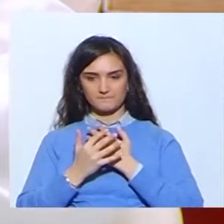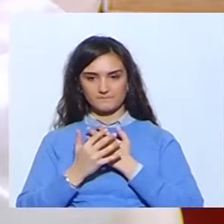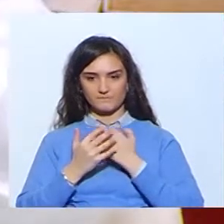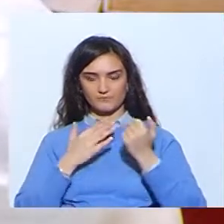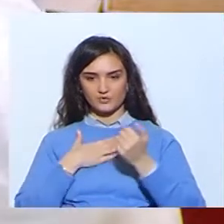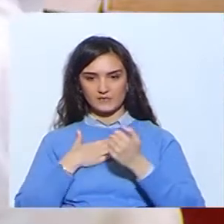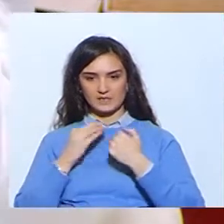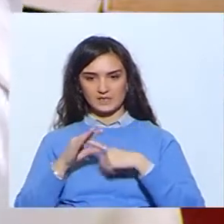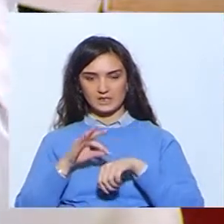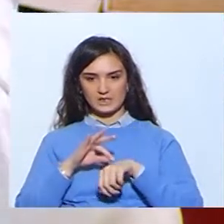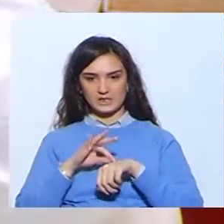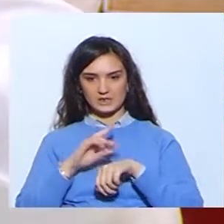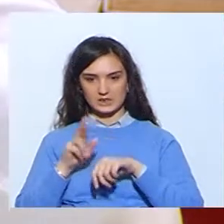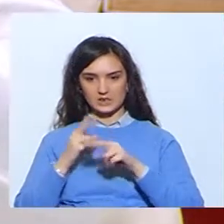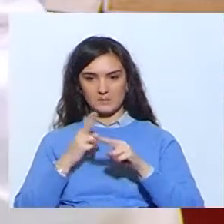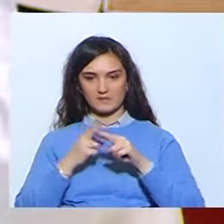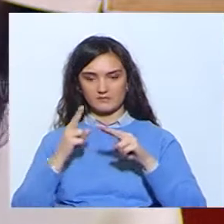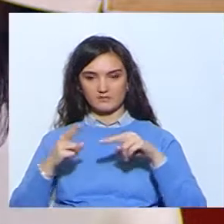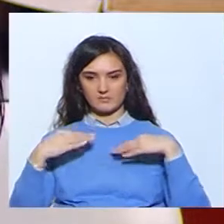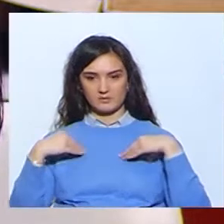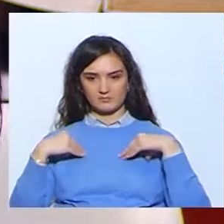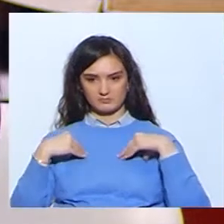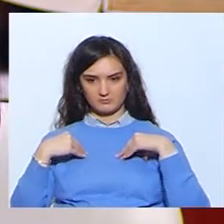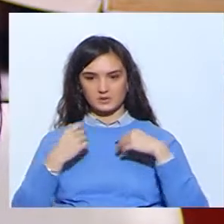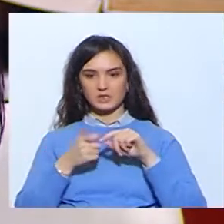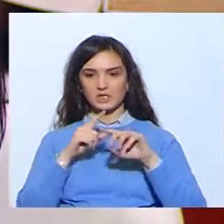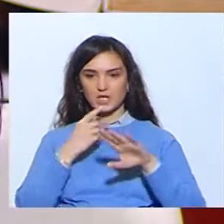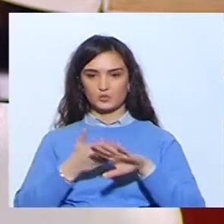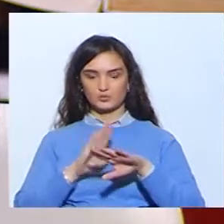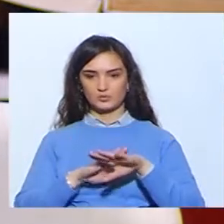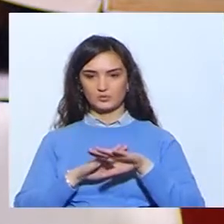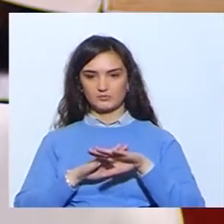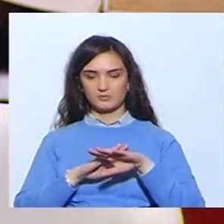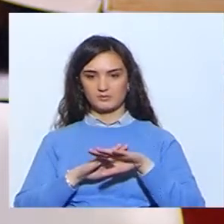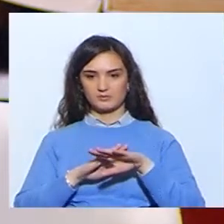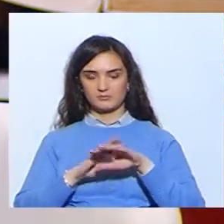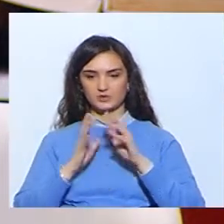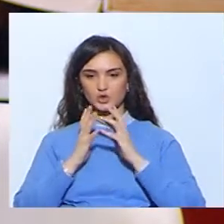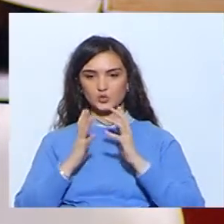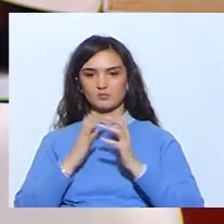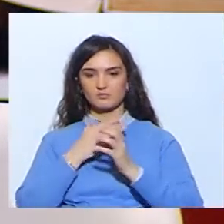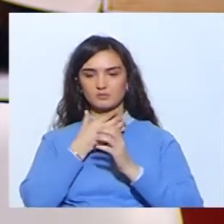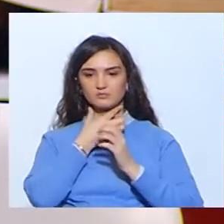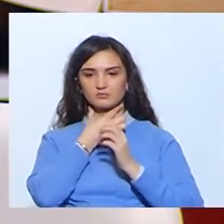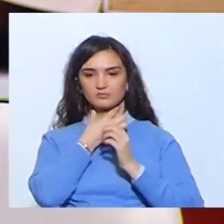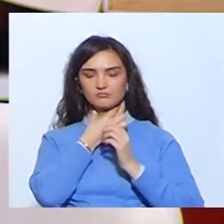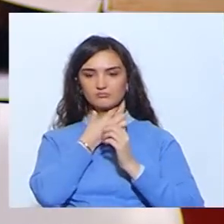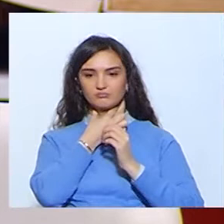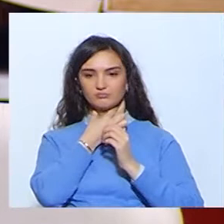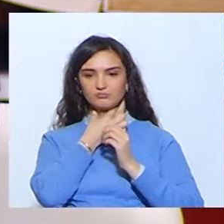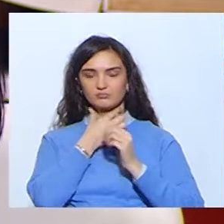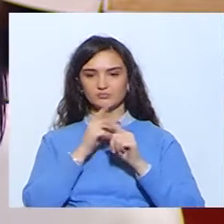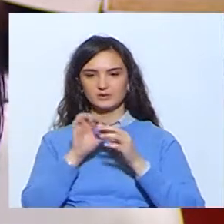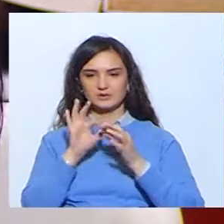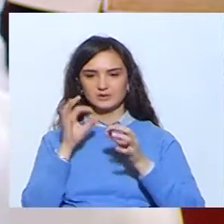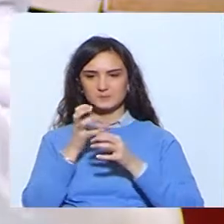ჩვენი კანი და გამკვირდება მიდამო, ძალიან გართულდება, და შეშუპდება მიდამო, მოიჭყლიტება